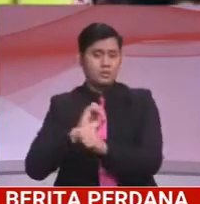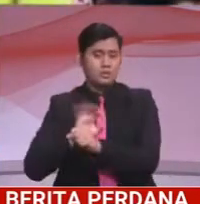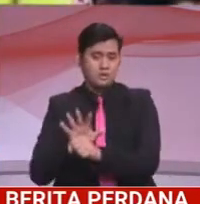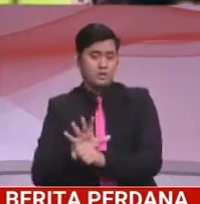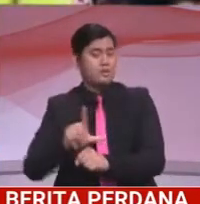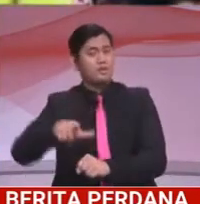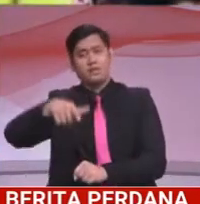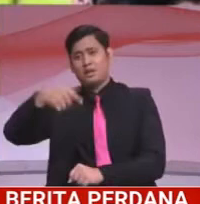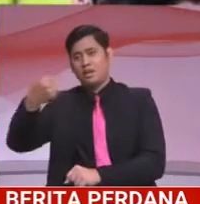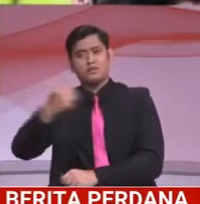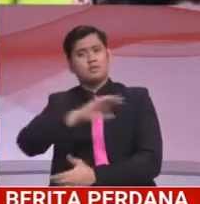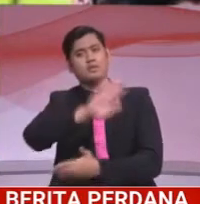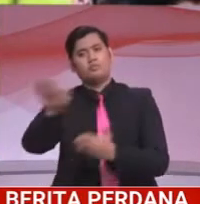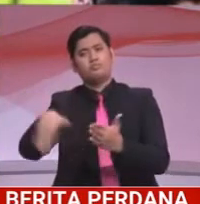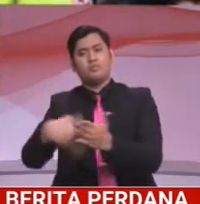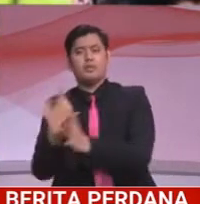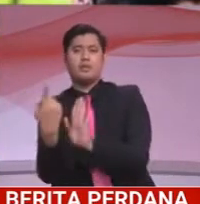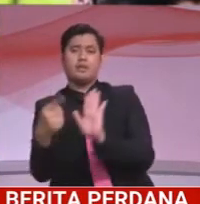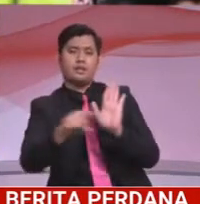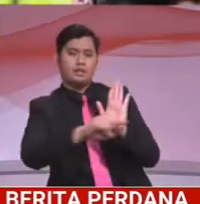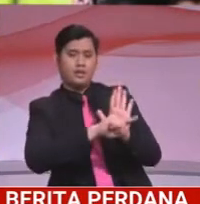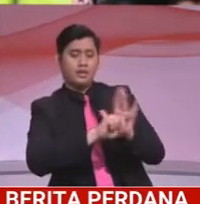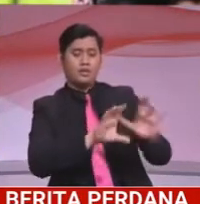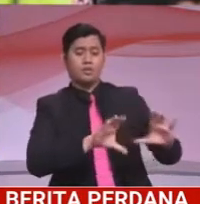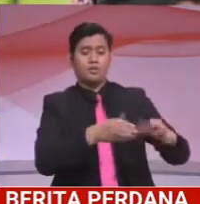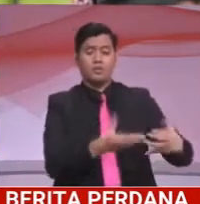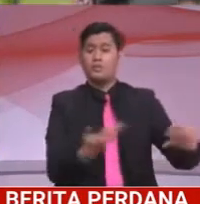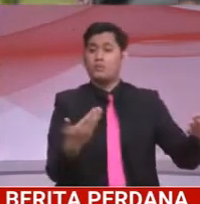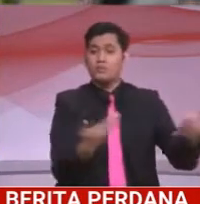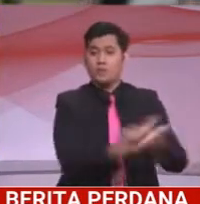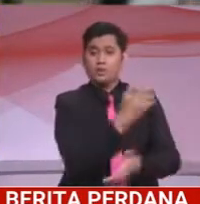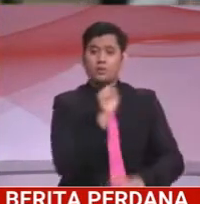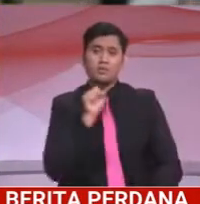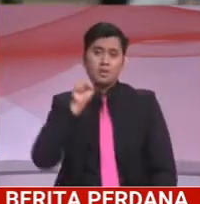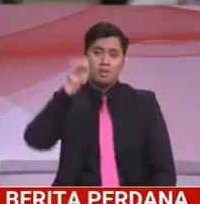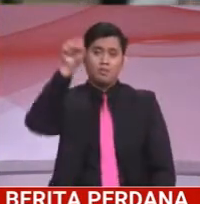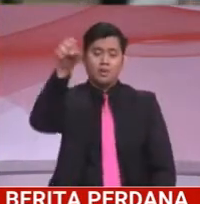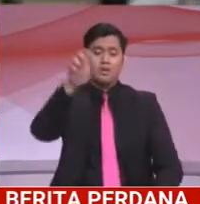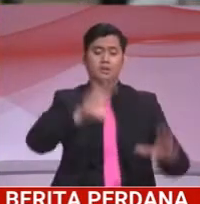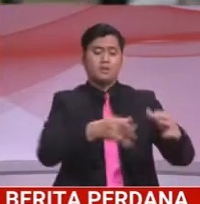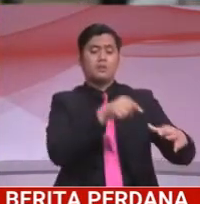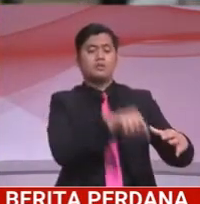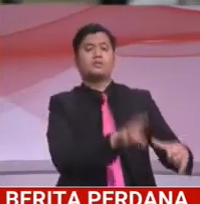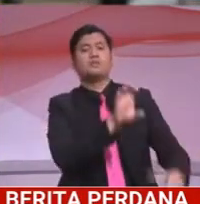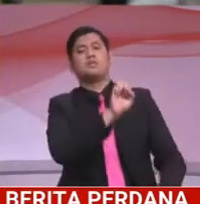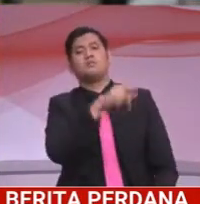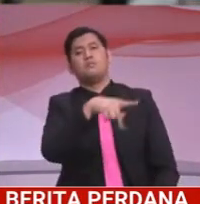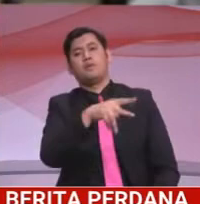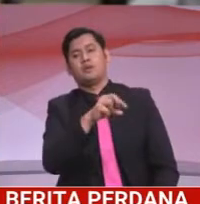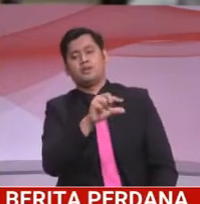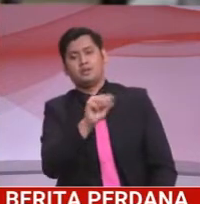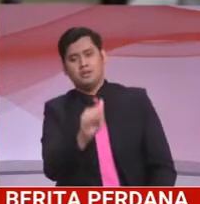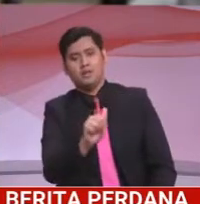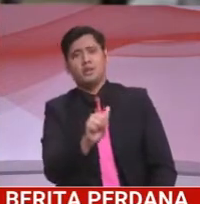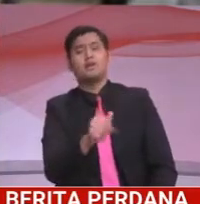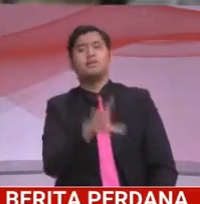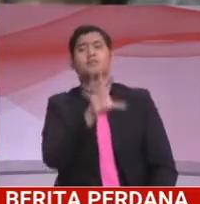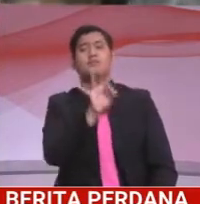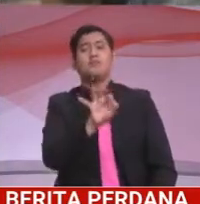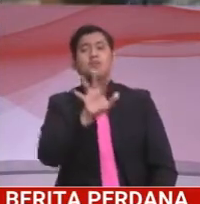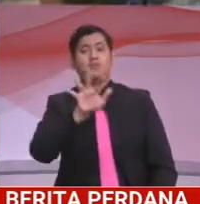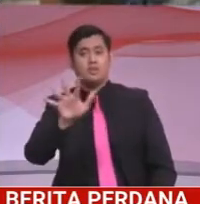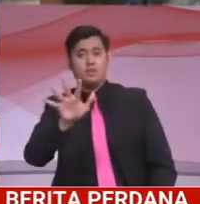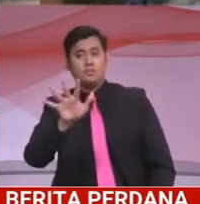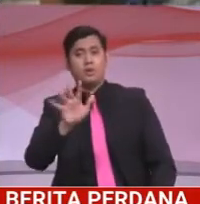elevasinya negatif satu lagi Cluster baru di Sabah yaitu Cluster sepanggal sejumlah 95 individu daripada